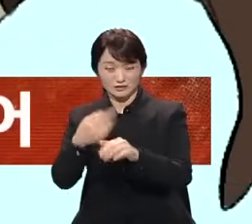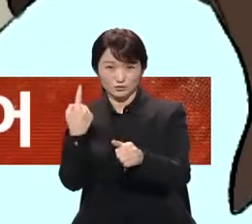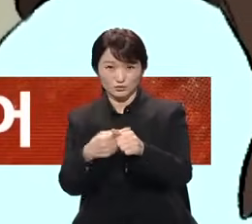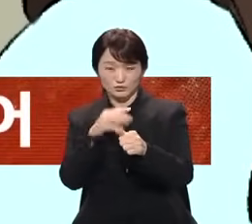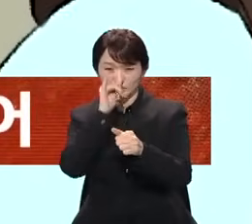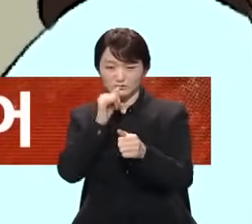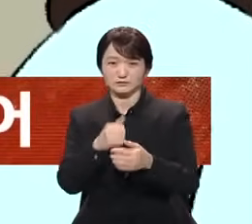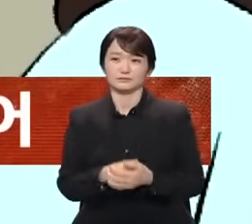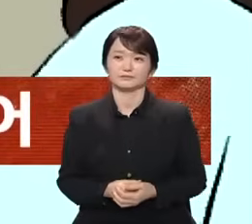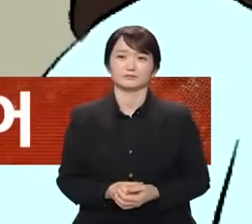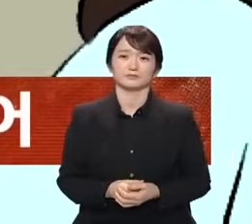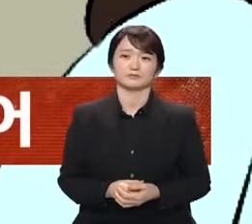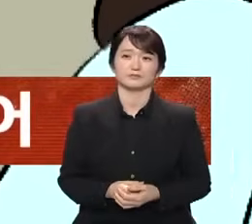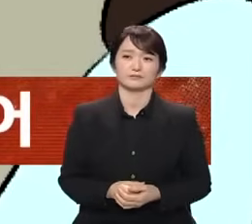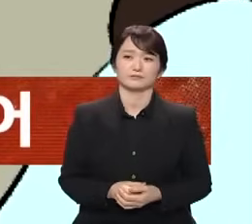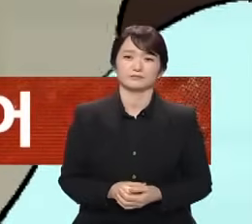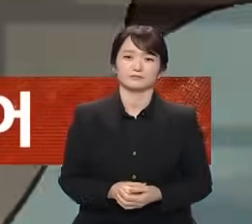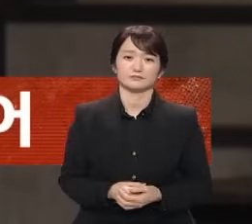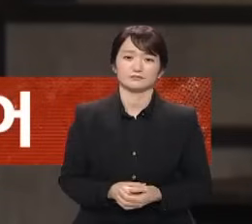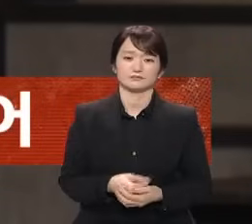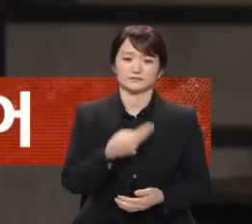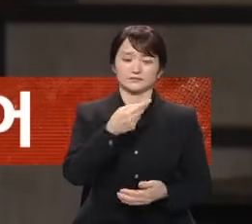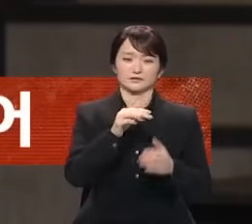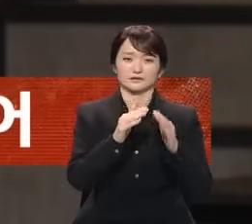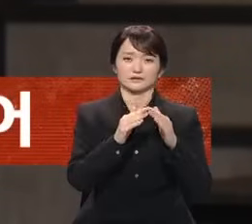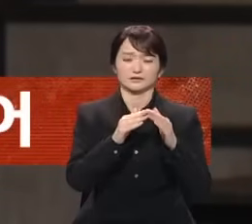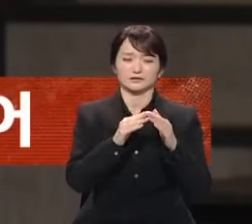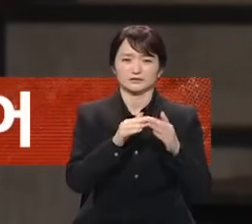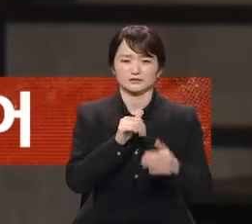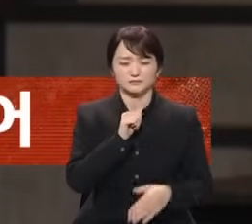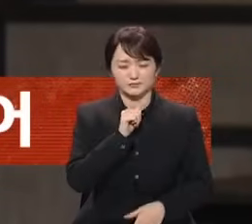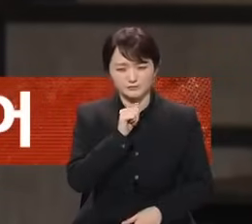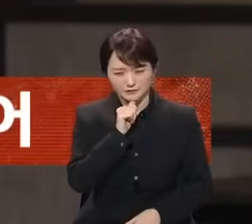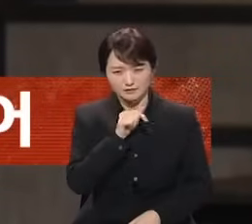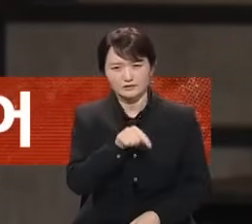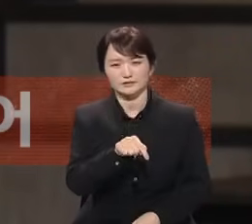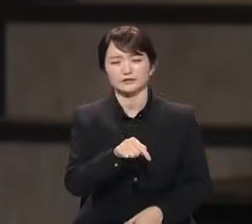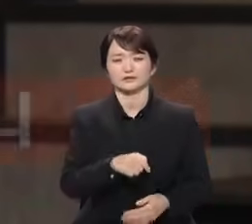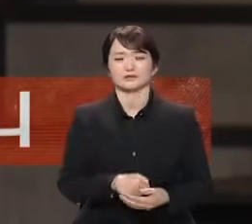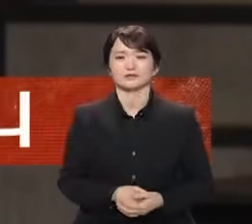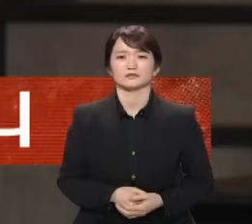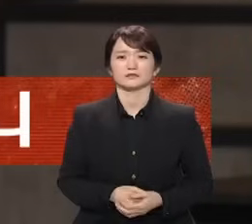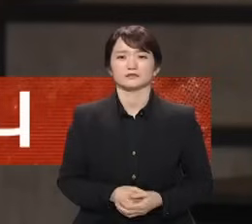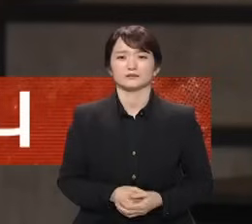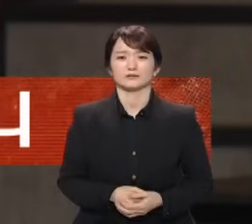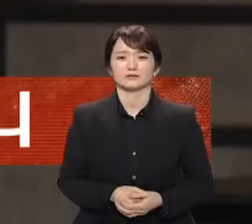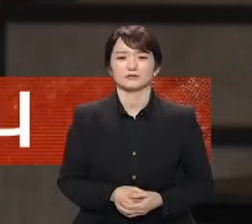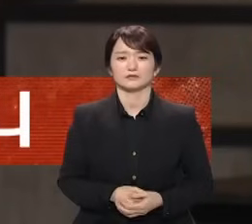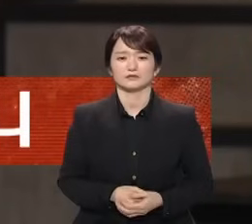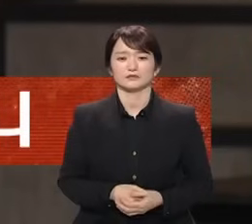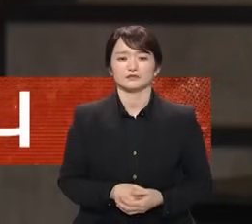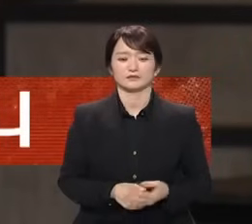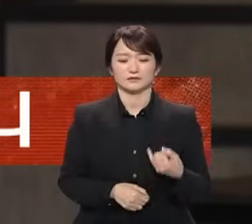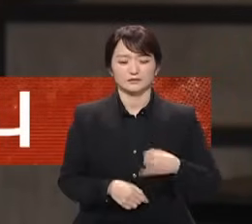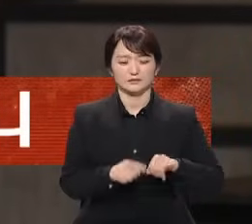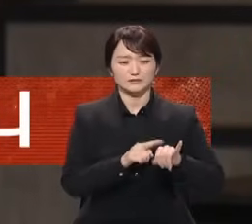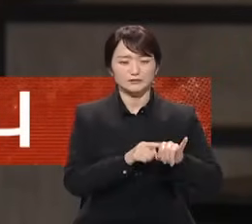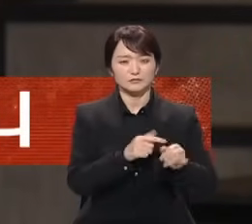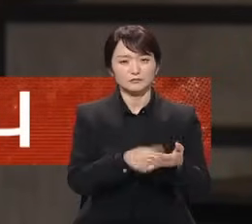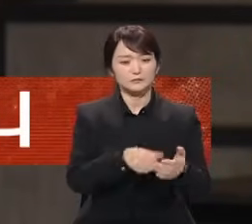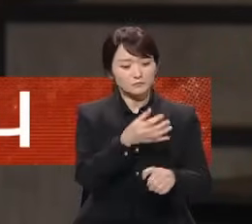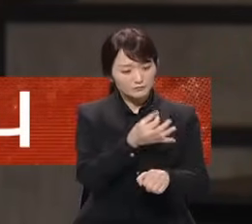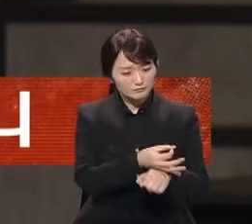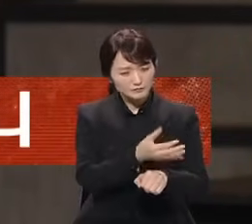더 어려운 시댁에 이렇게 결혼해서 아들하고 며느리 잘 사시라고 잘 살라고 이런 거 사주면 정말로 아, 사부인